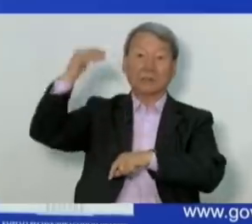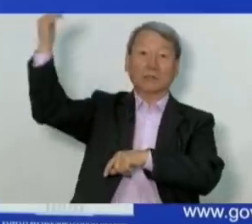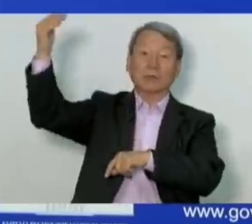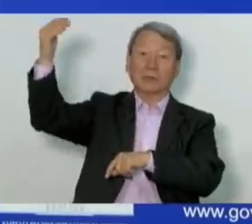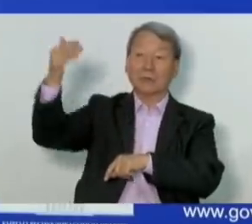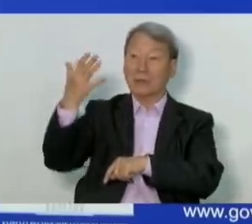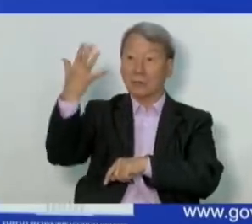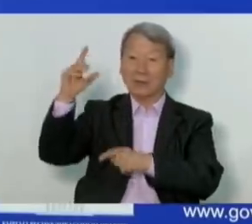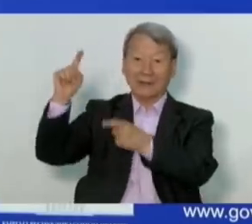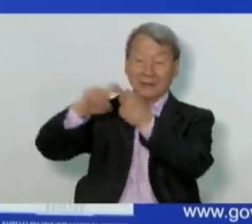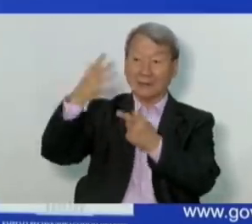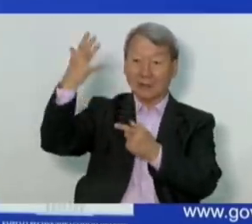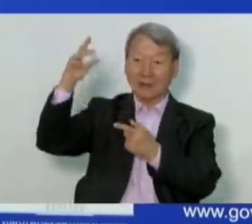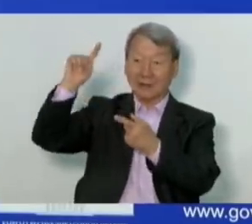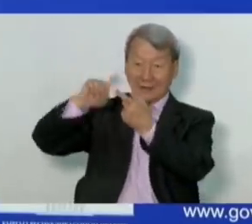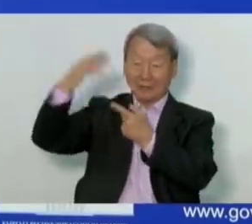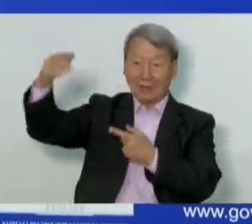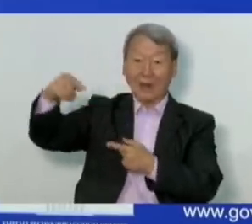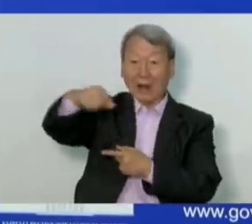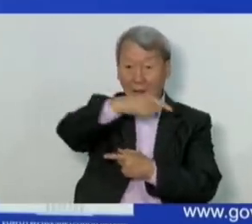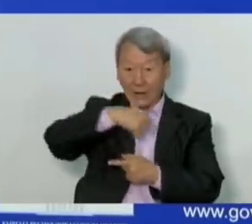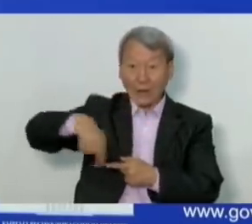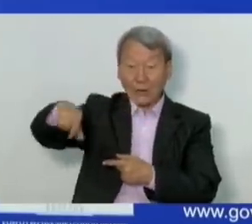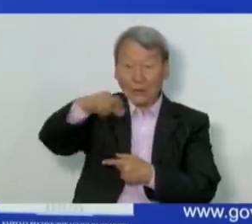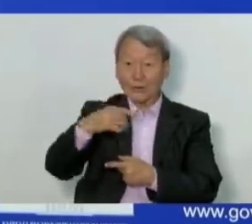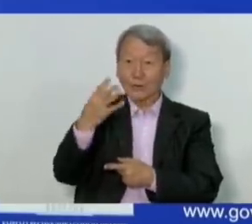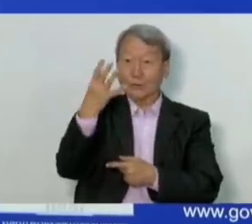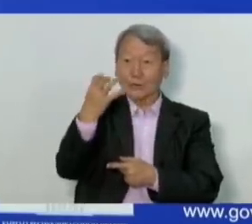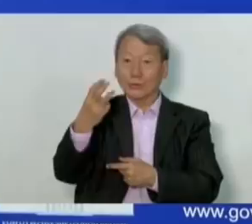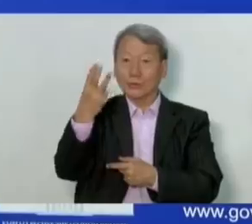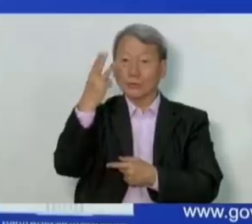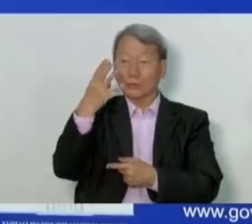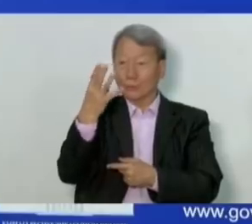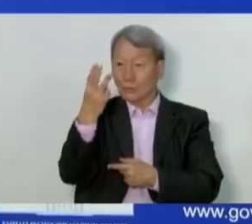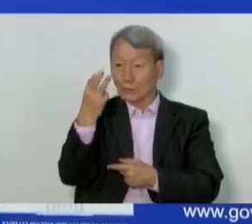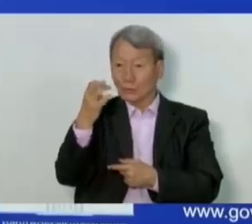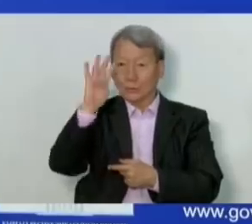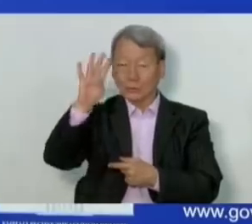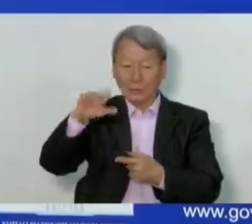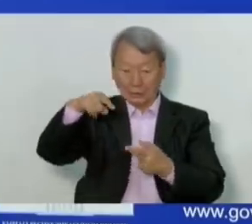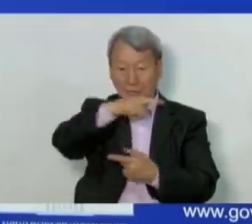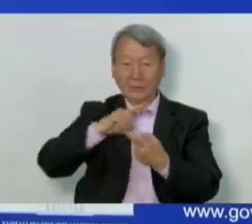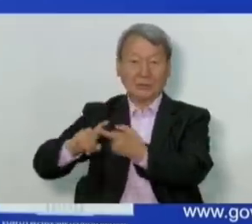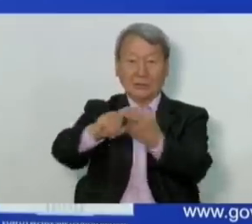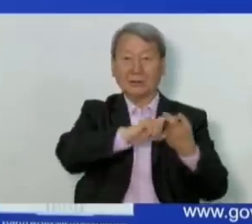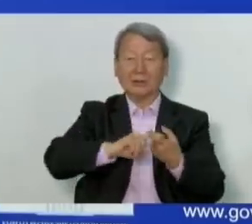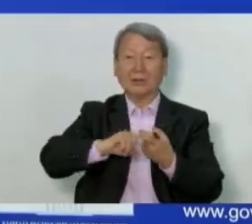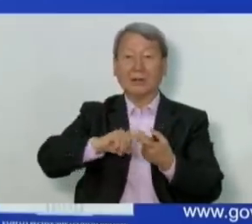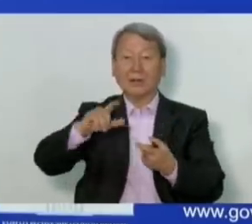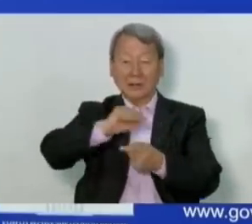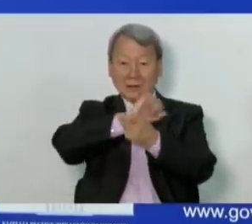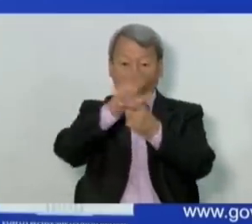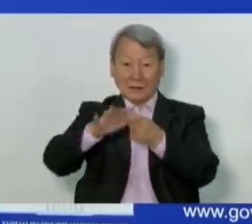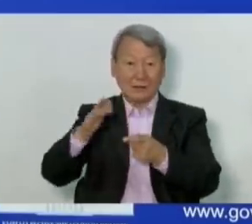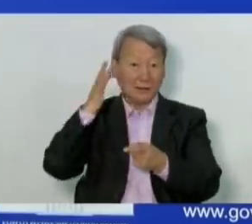5 ұчыр, үлкі аймағында 304 ұчыр. Күргістанда тастықталған COVID